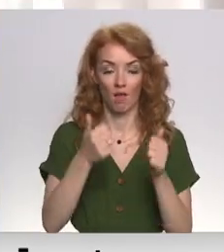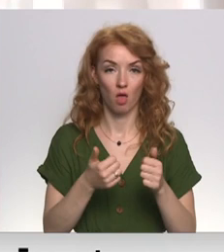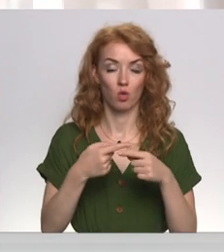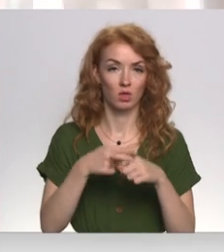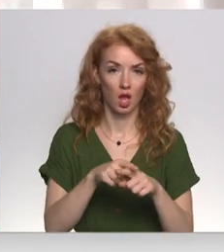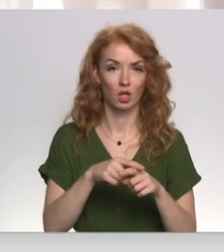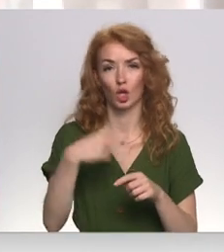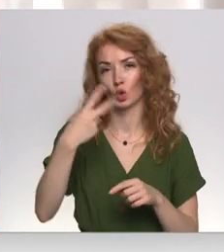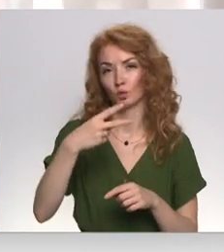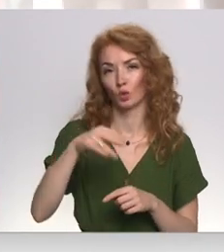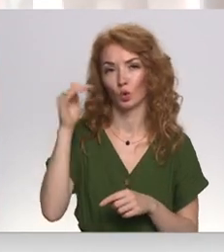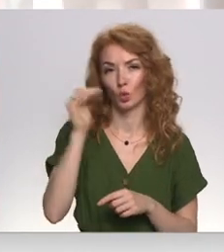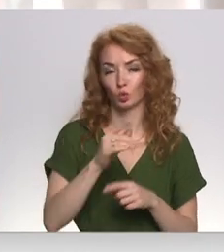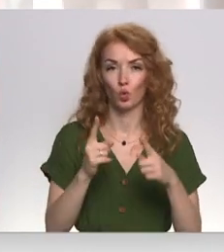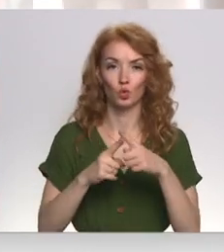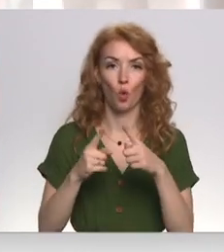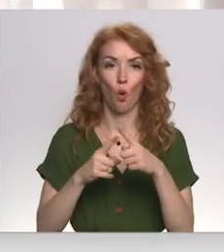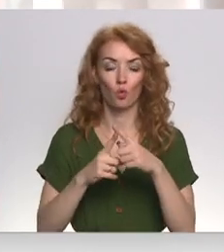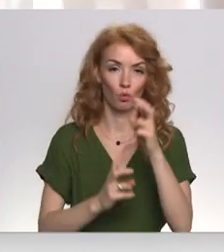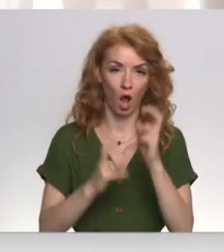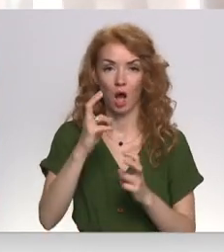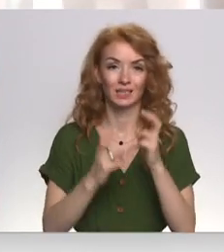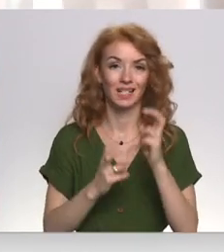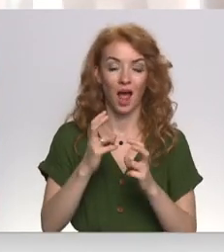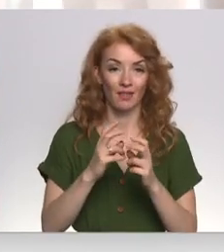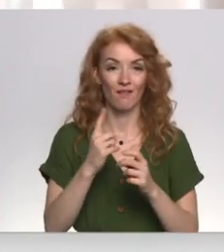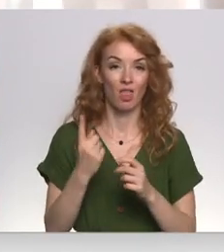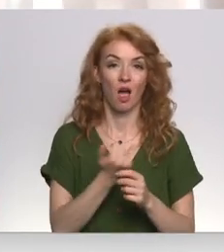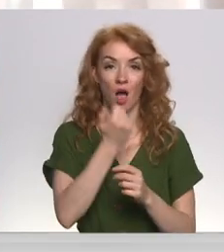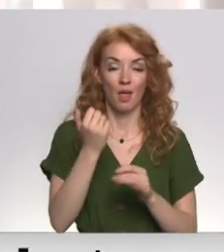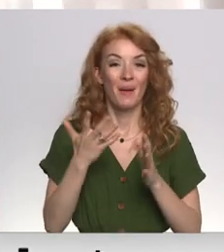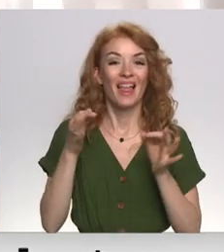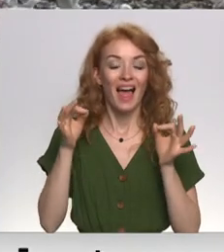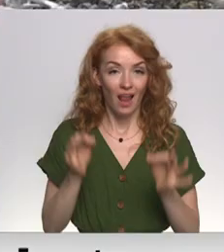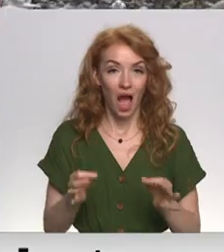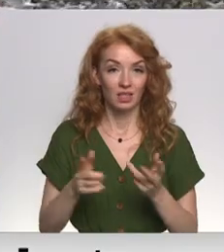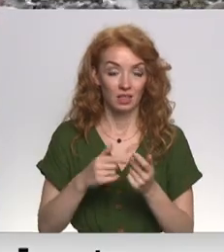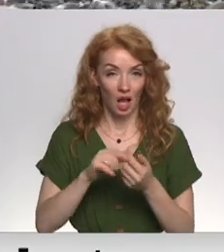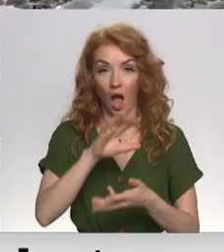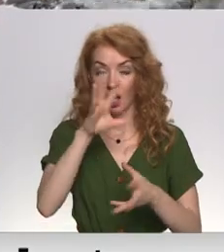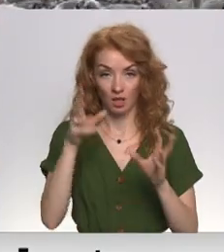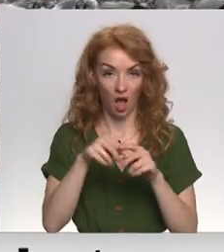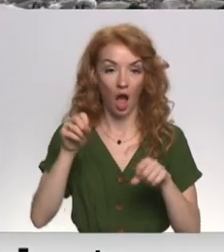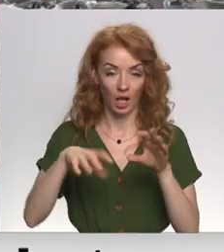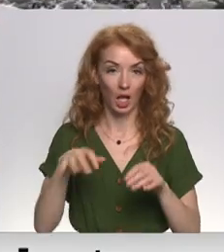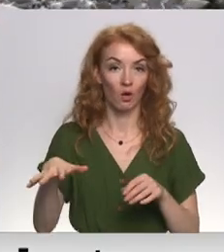ar vairāk 20 tūkstošu tonu pārstrādes jaudu gadā, savukārt reāli radītais atkritumu daudzums tajā